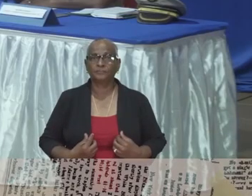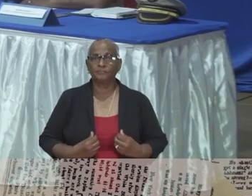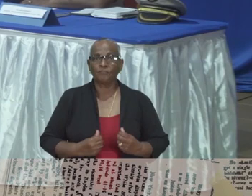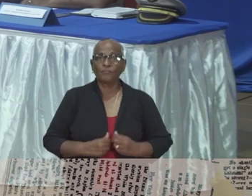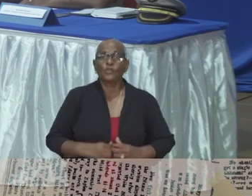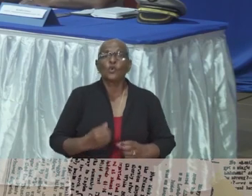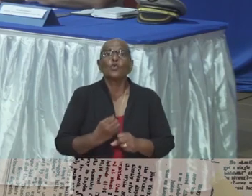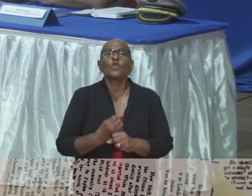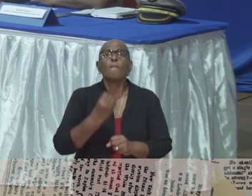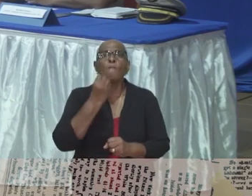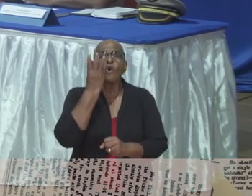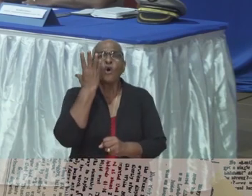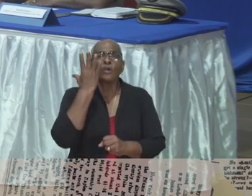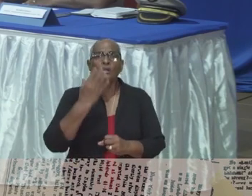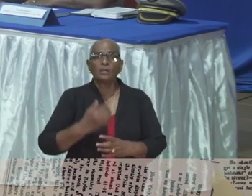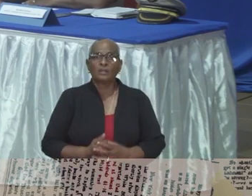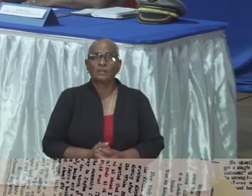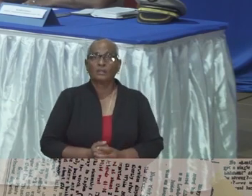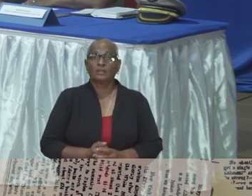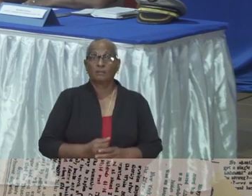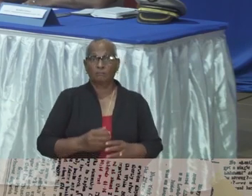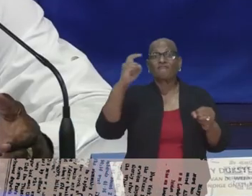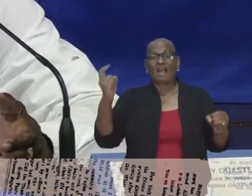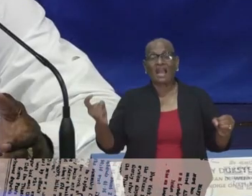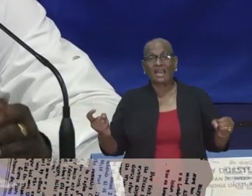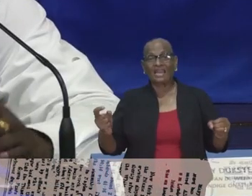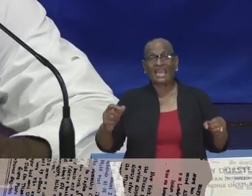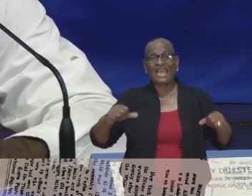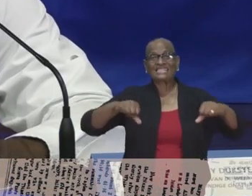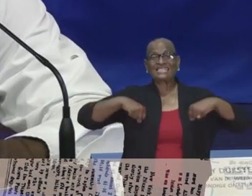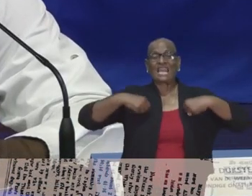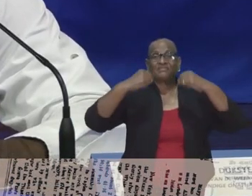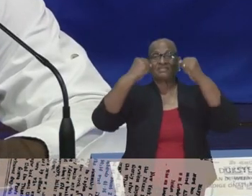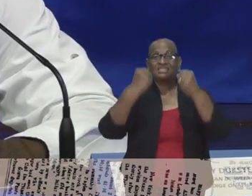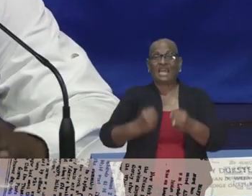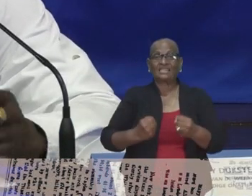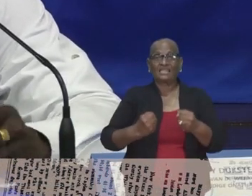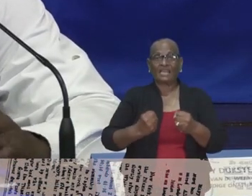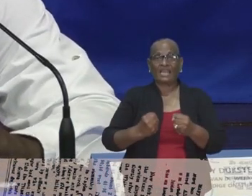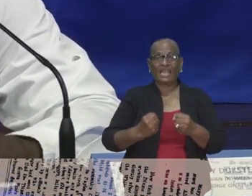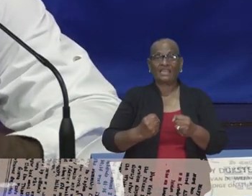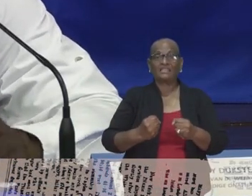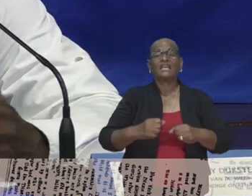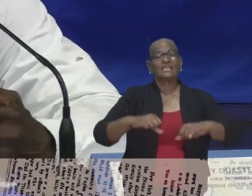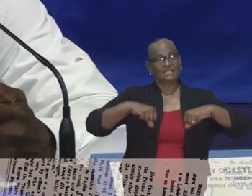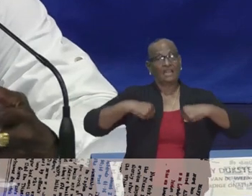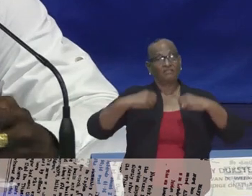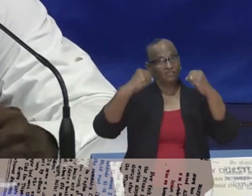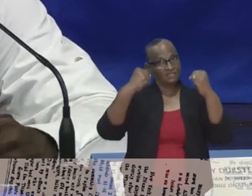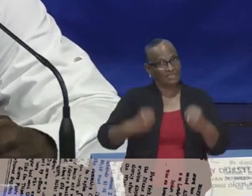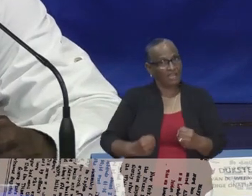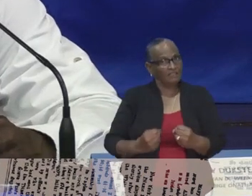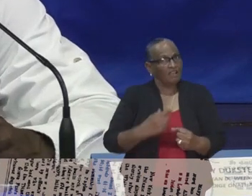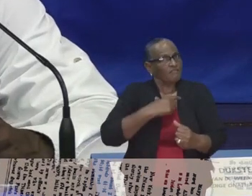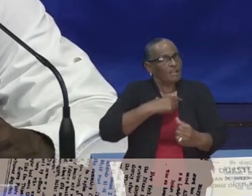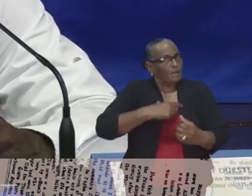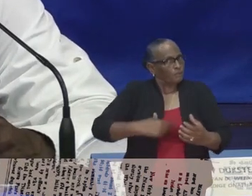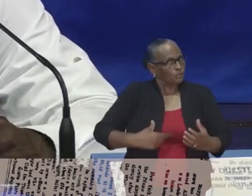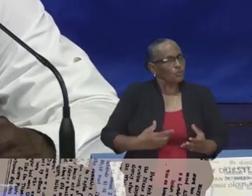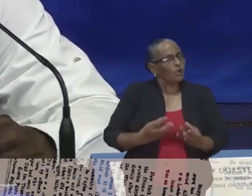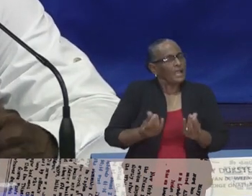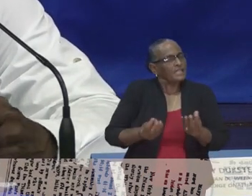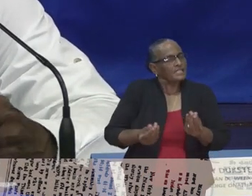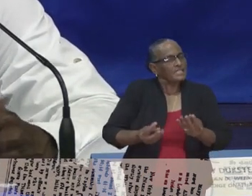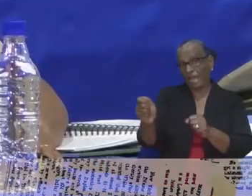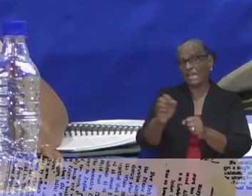Na tapu fode woko 20 na fei fidei fu November de konde da sanang e fi fotencia si kisi yali se refidensi ma tapa